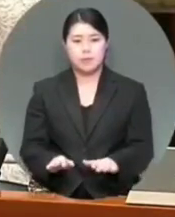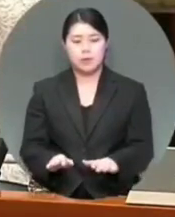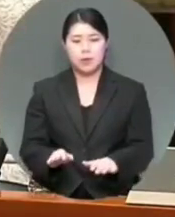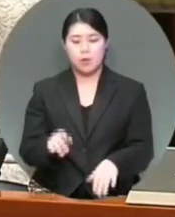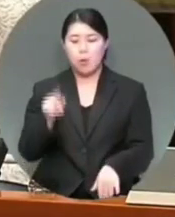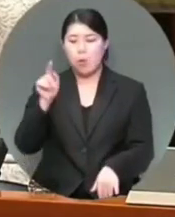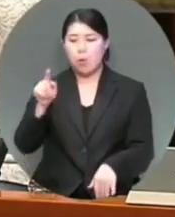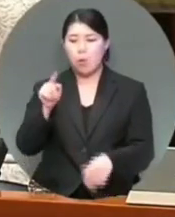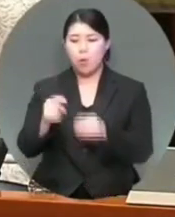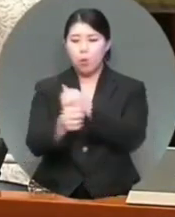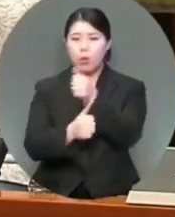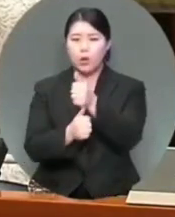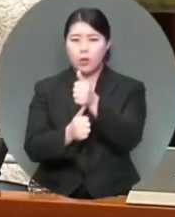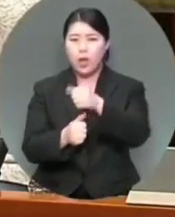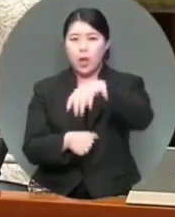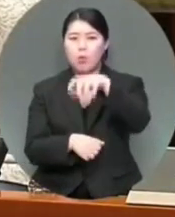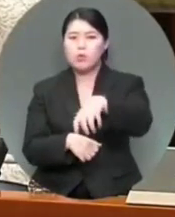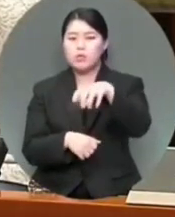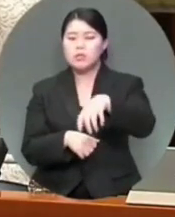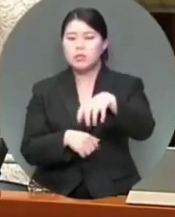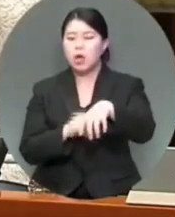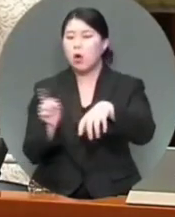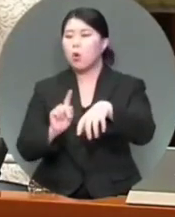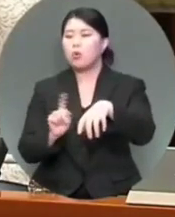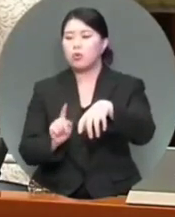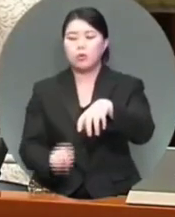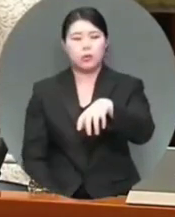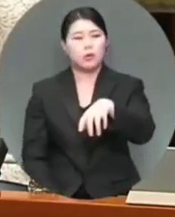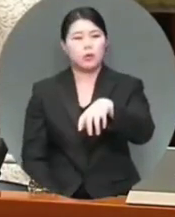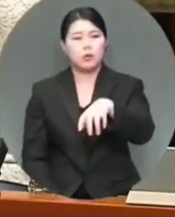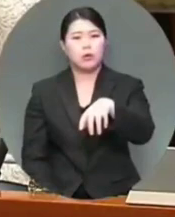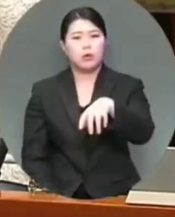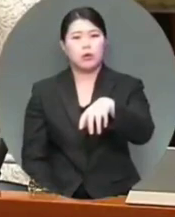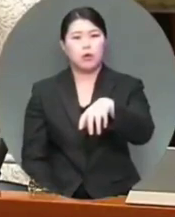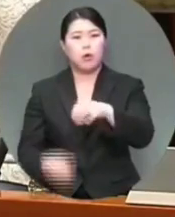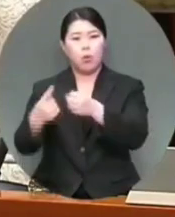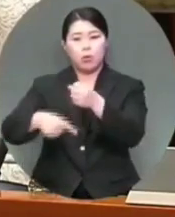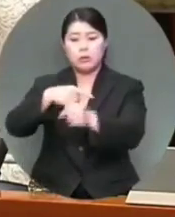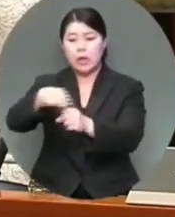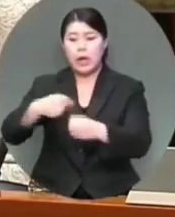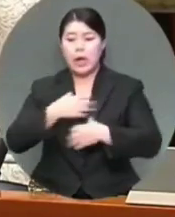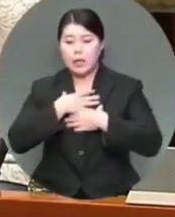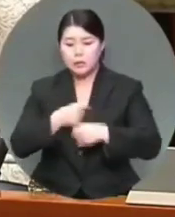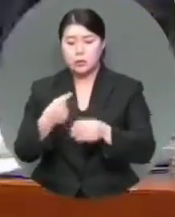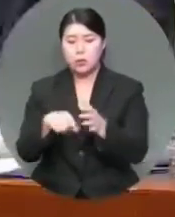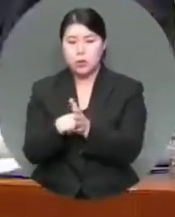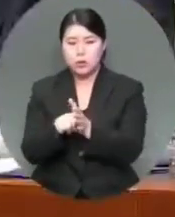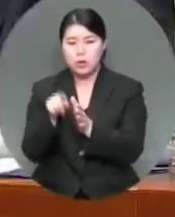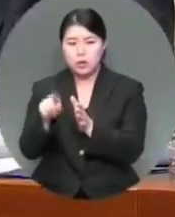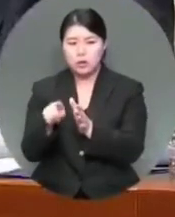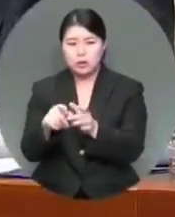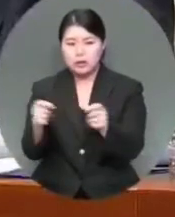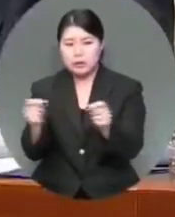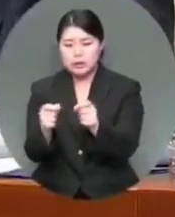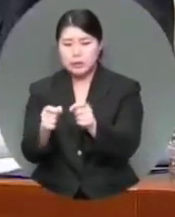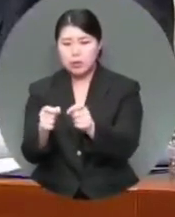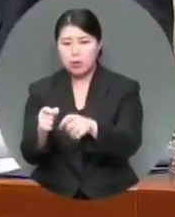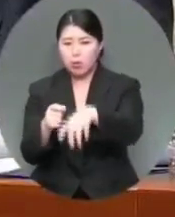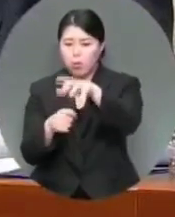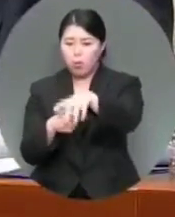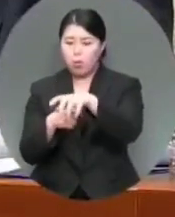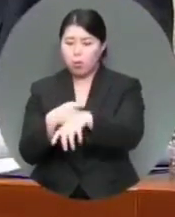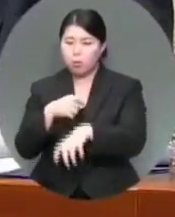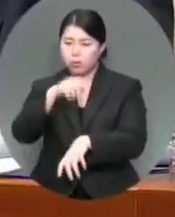됩니까? 원안이의 위치가 원전의 안전을 위해서 저런 현장에 많이 집중된